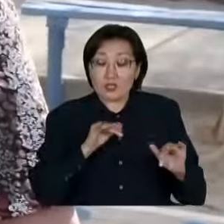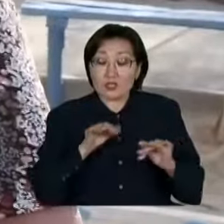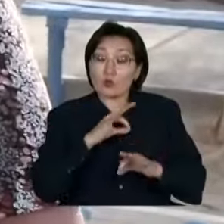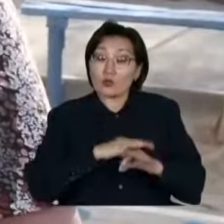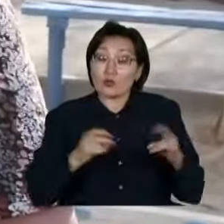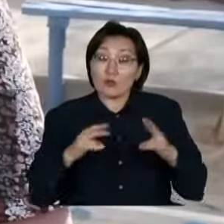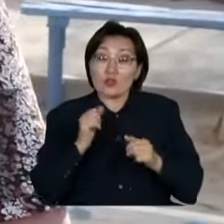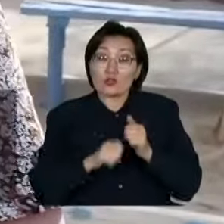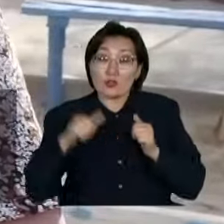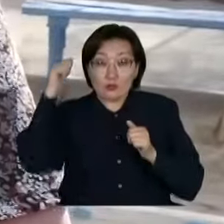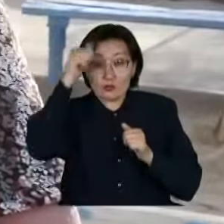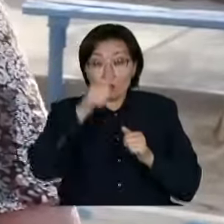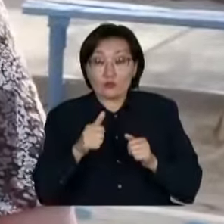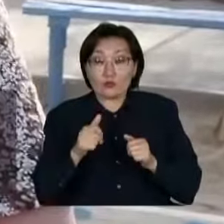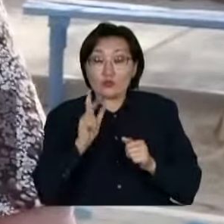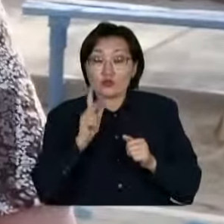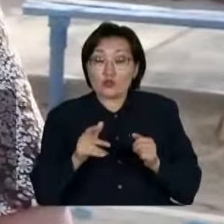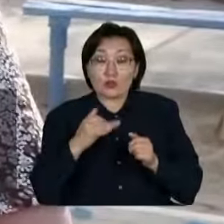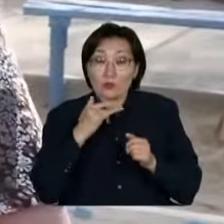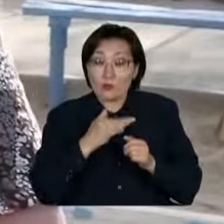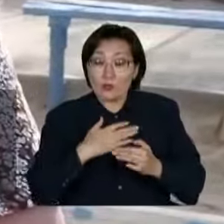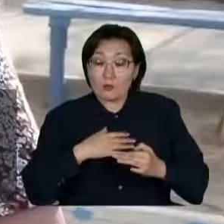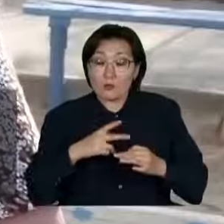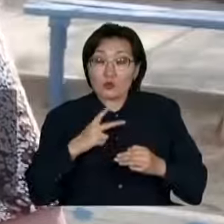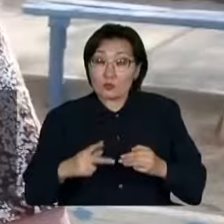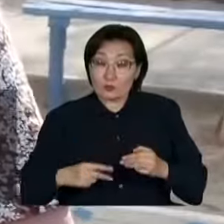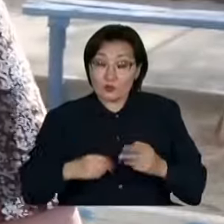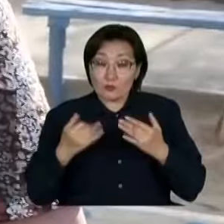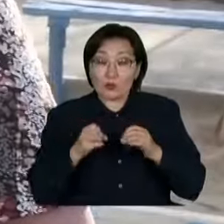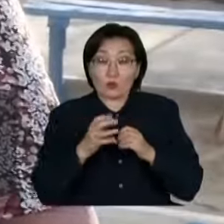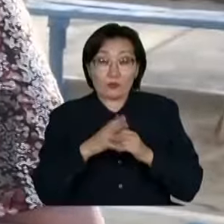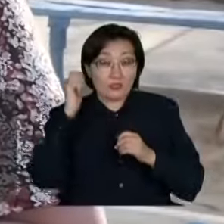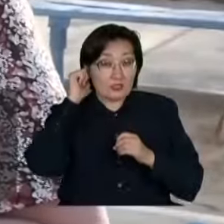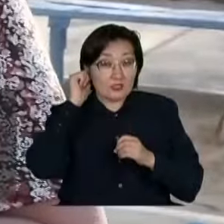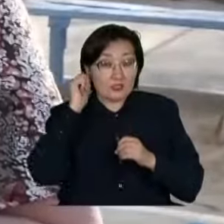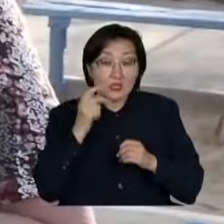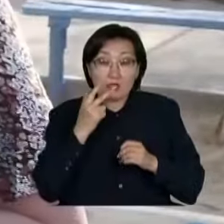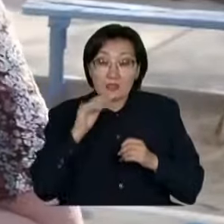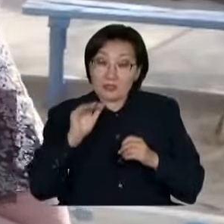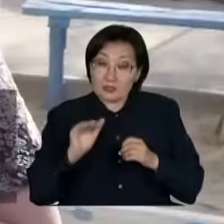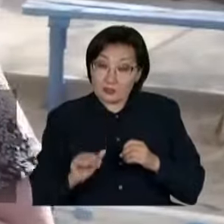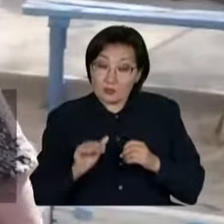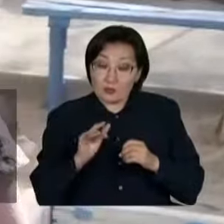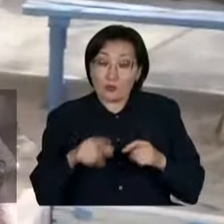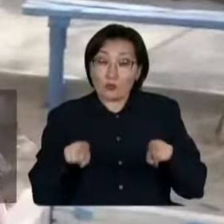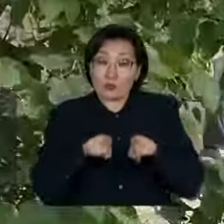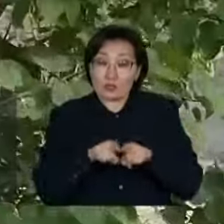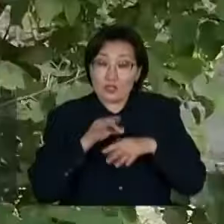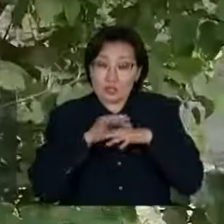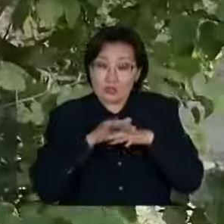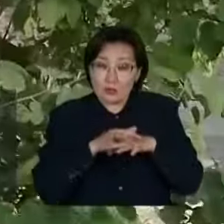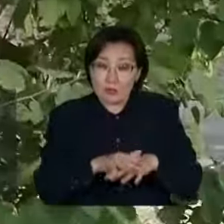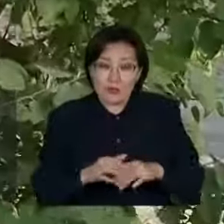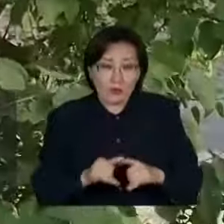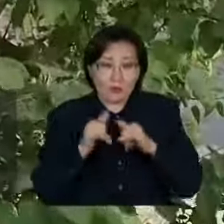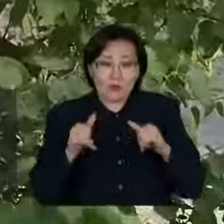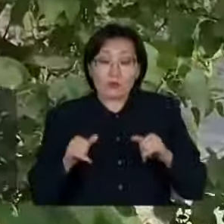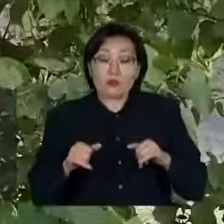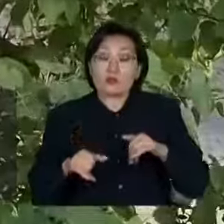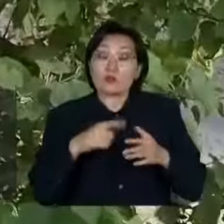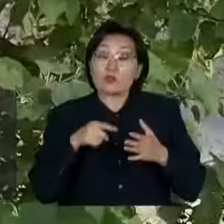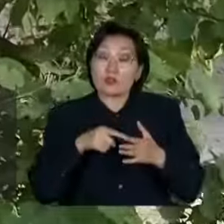сол ол деген 3 жылдан көп. Себебі менің қызымның өзі қазір 15-те, ол кішкентай садикке барып жүргеннен бері солай келе жатыр. Бұл мәселемен